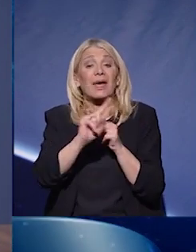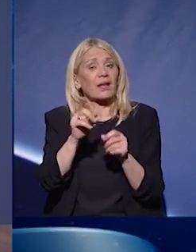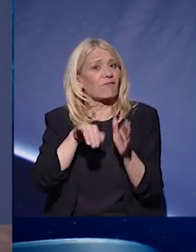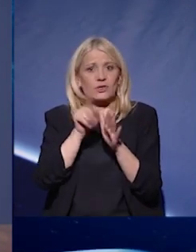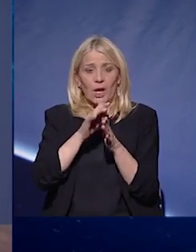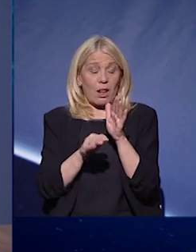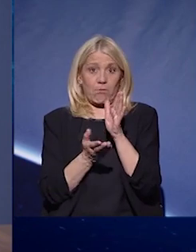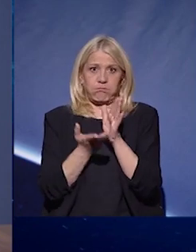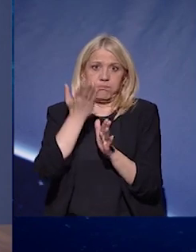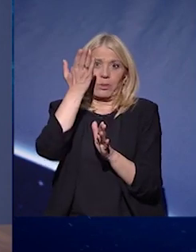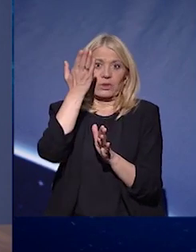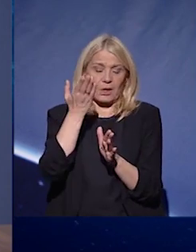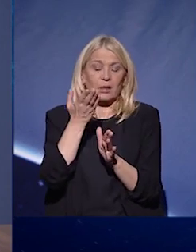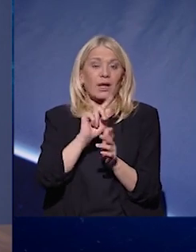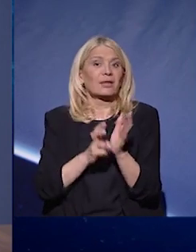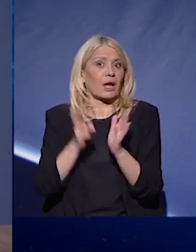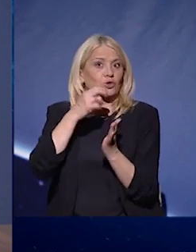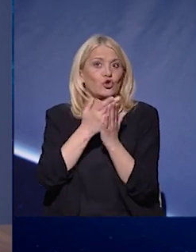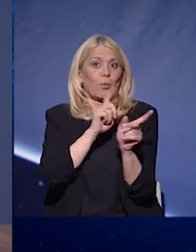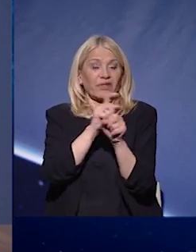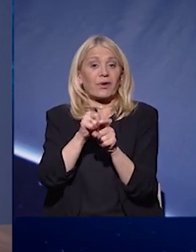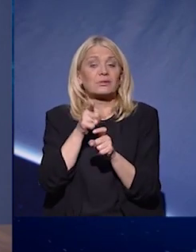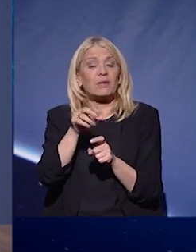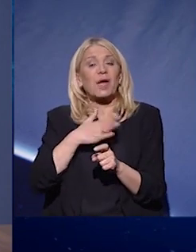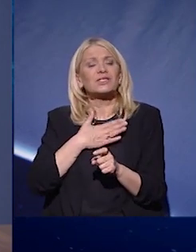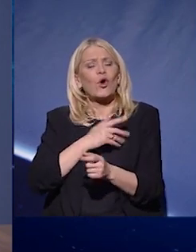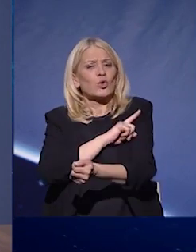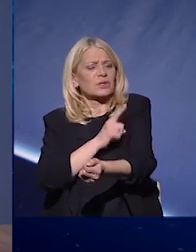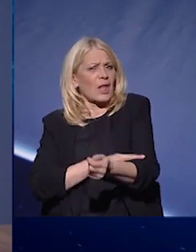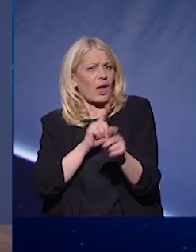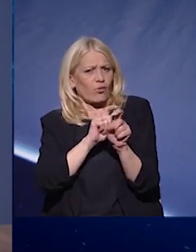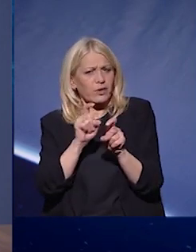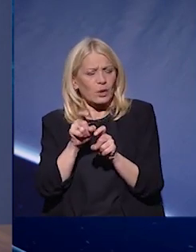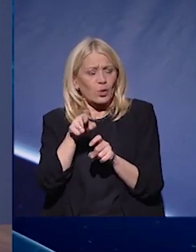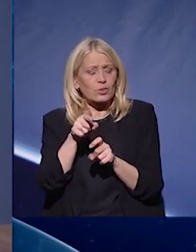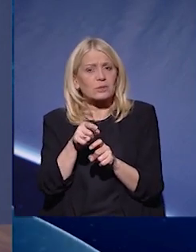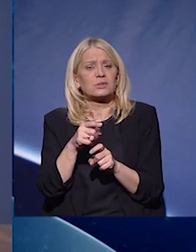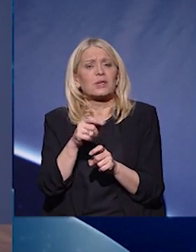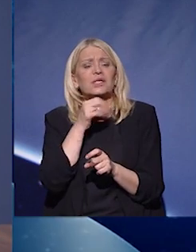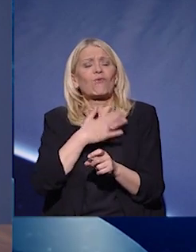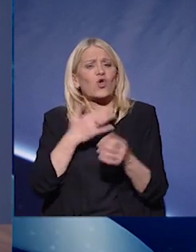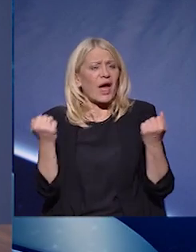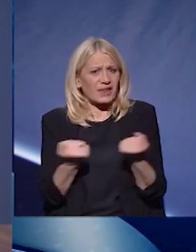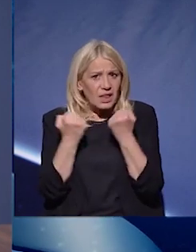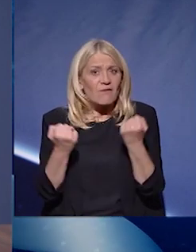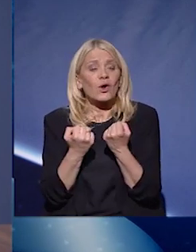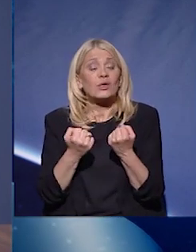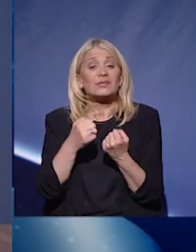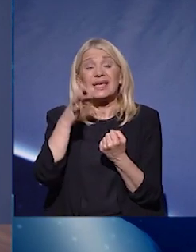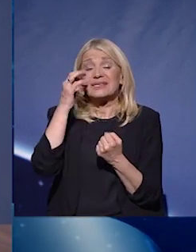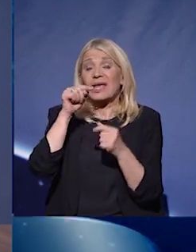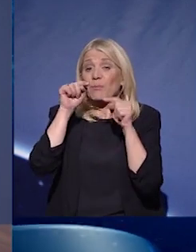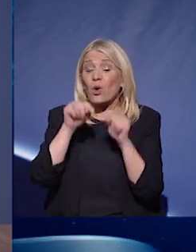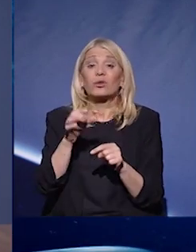podigne. Razumete, on ima svoju snagu i svoju agilnost i aktivnost samo